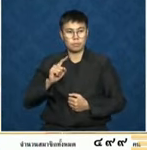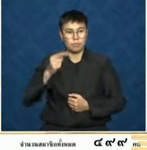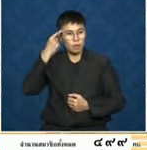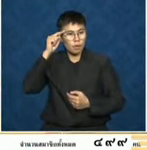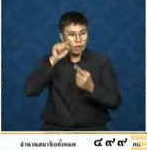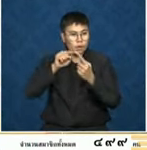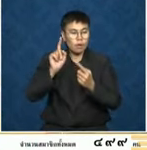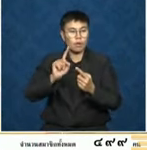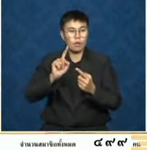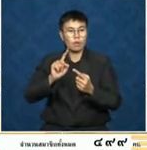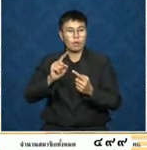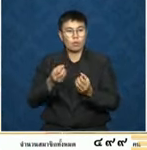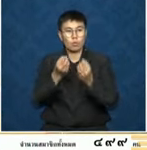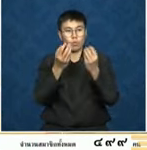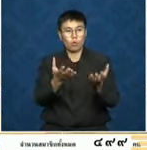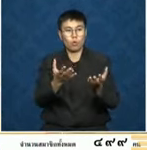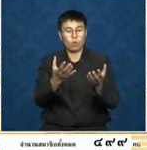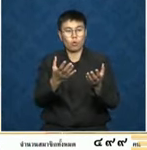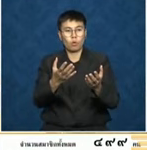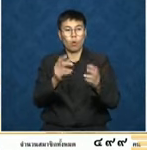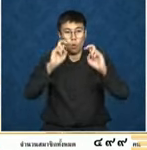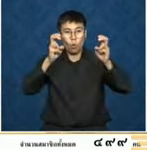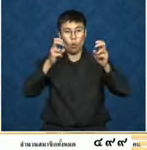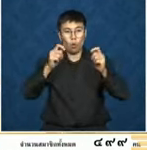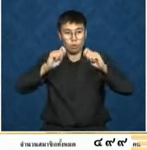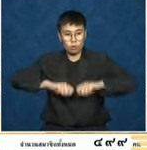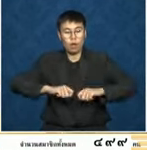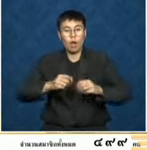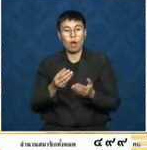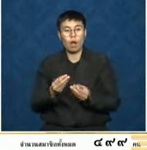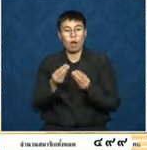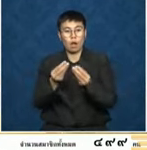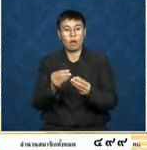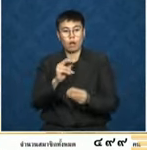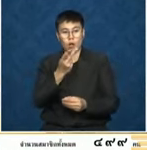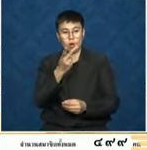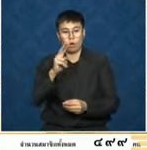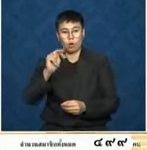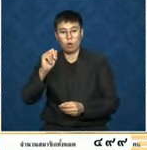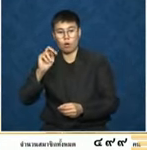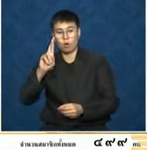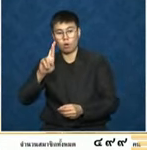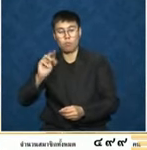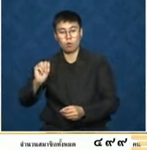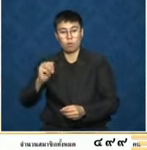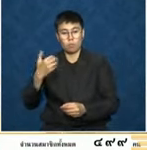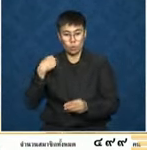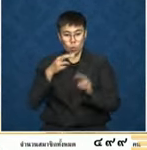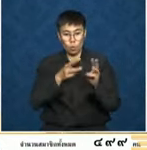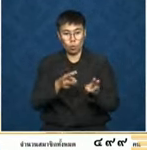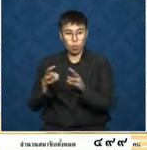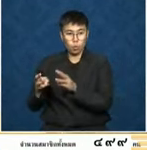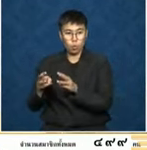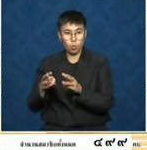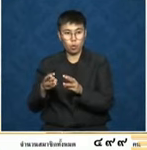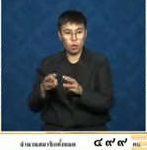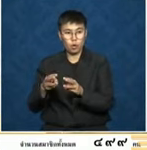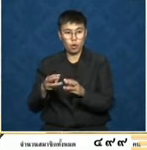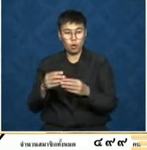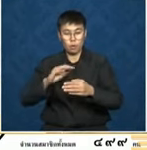งถึงเวลาเราจะส่งมตินี้ไปให้มติครม.ดูนะครับว่าจะมีวิธีการที่จะเปลี่ยนปี